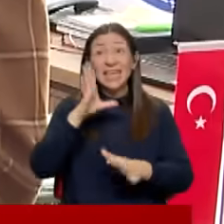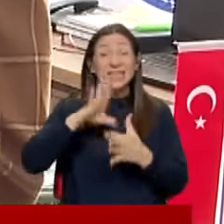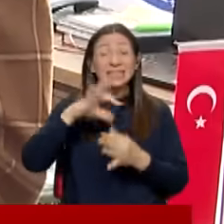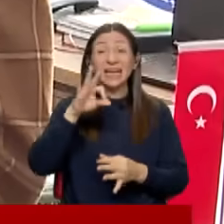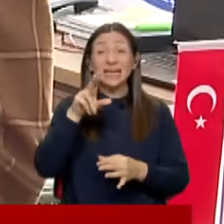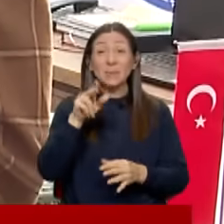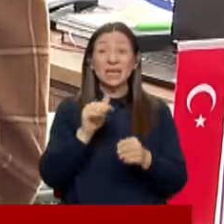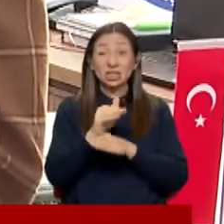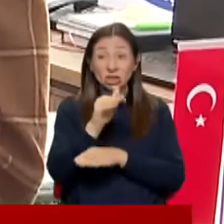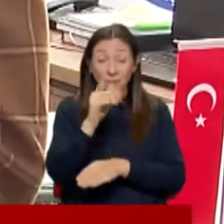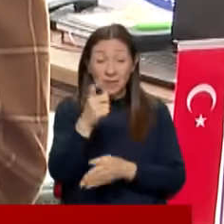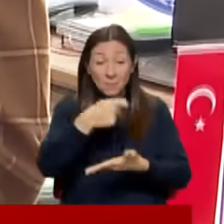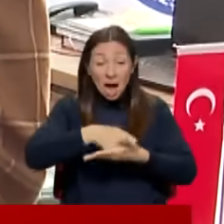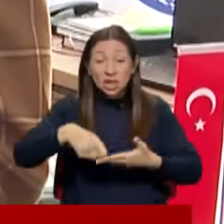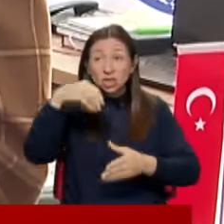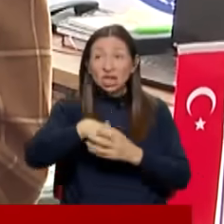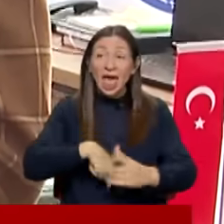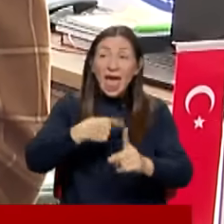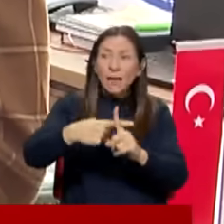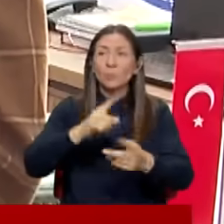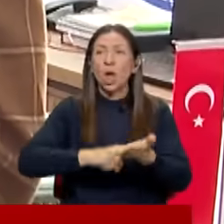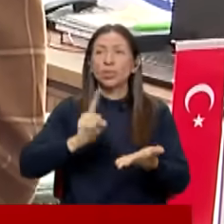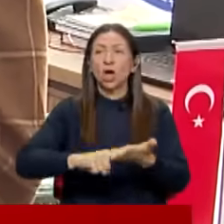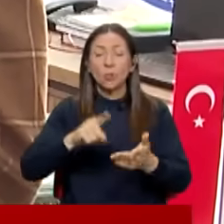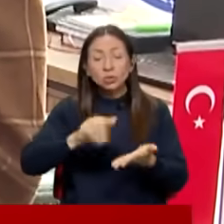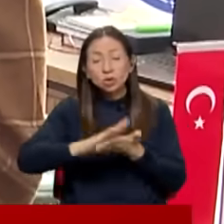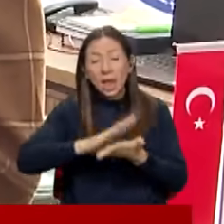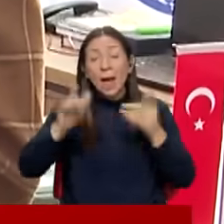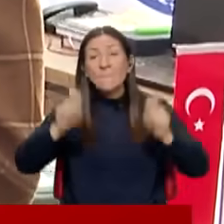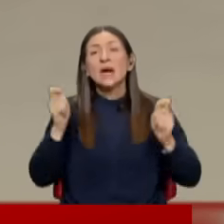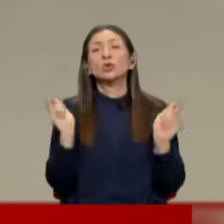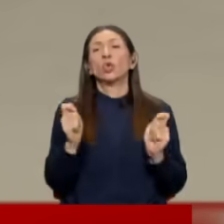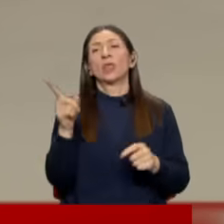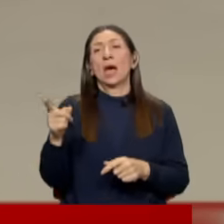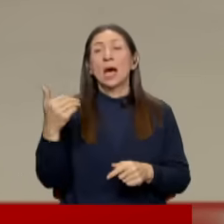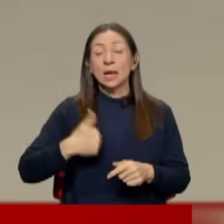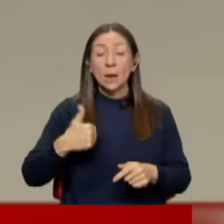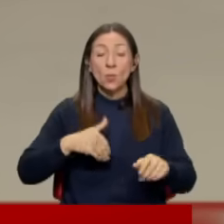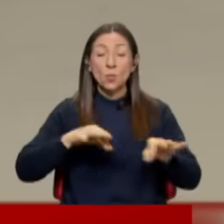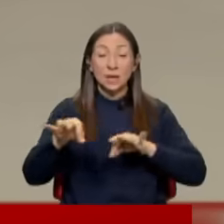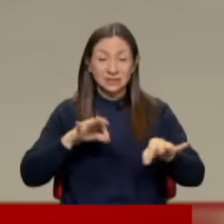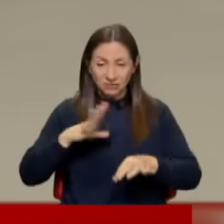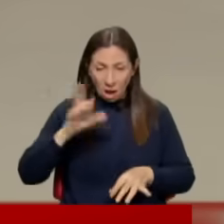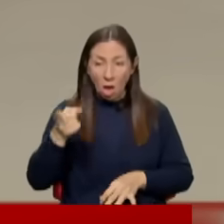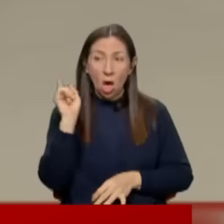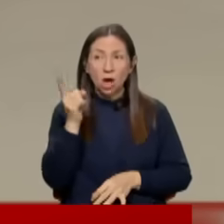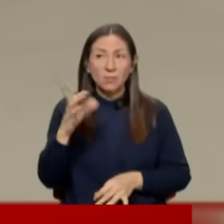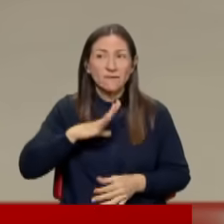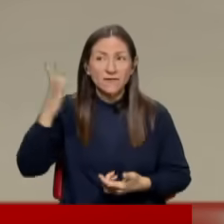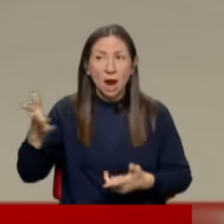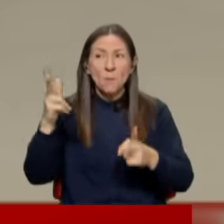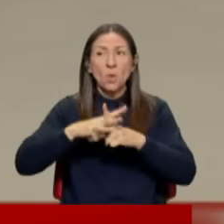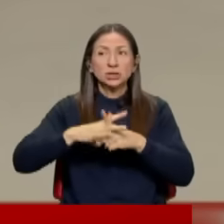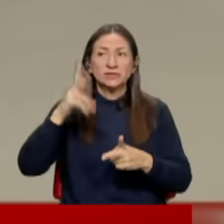insanca yaşayabileceğimiz bir ücret için ek protokolle bu düzenlemeyi yapmak zorundalar. Kamu mühendisleri var, öğretmenleri var,